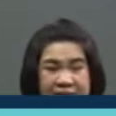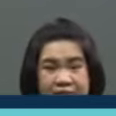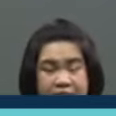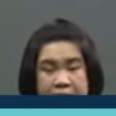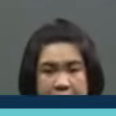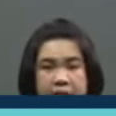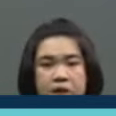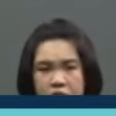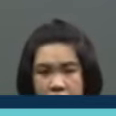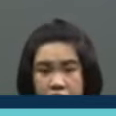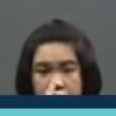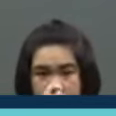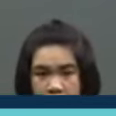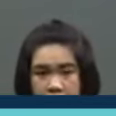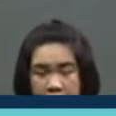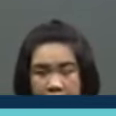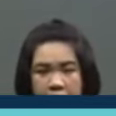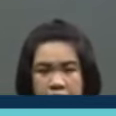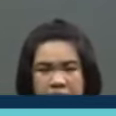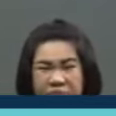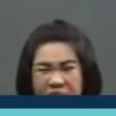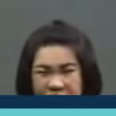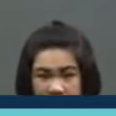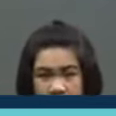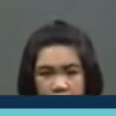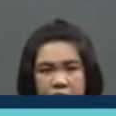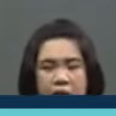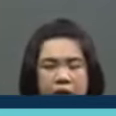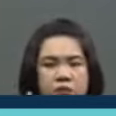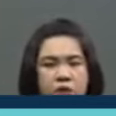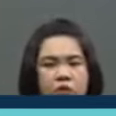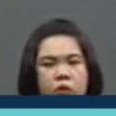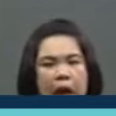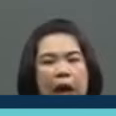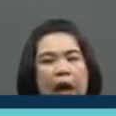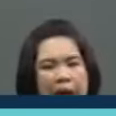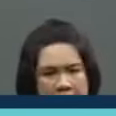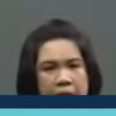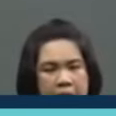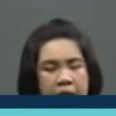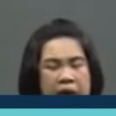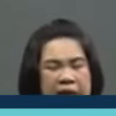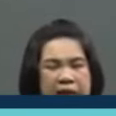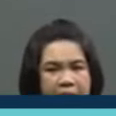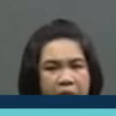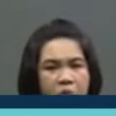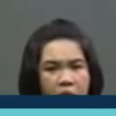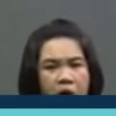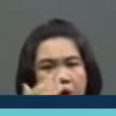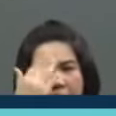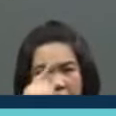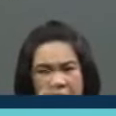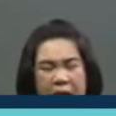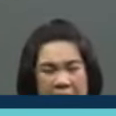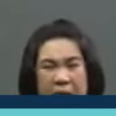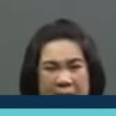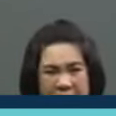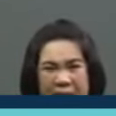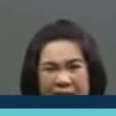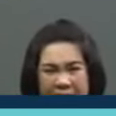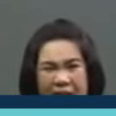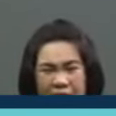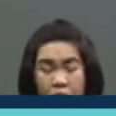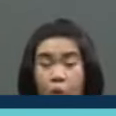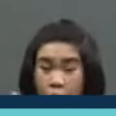หาฝุ่น PM 2.5 ได้ง่ายๆโดยการตรวจสภาพรถตรวจสภาพเครื่องยนต์เปลี่ยนถ่ายน้ำมันเครื่องและเข้าบำรุงรักษา